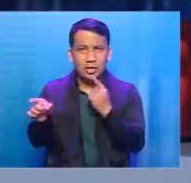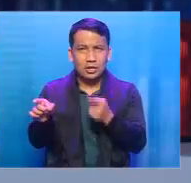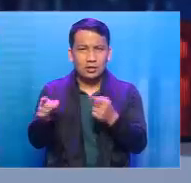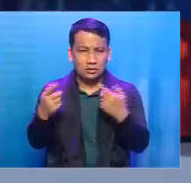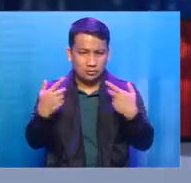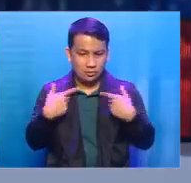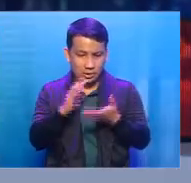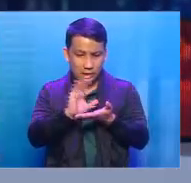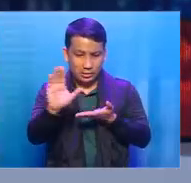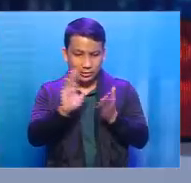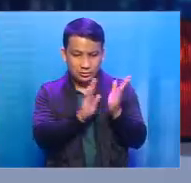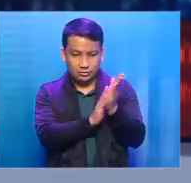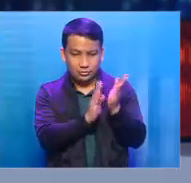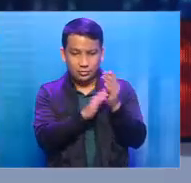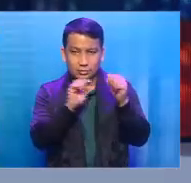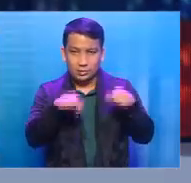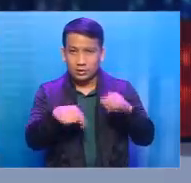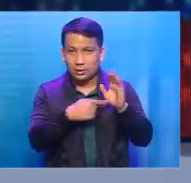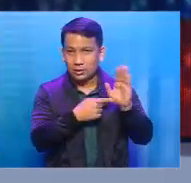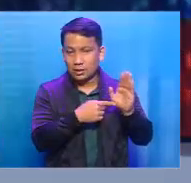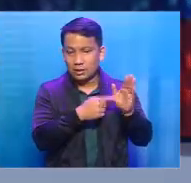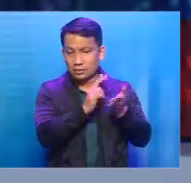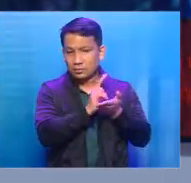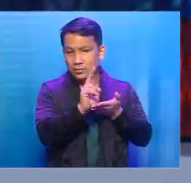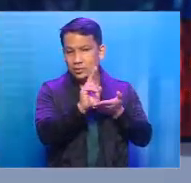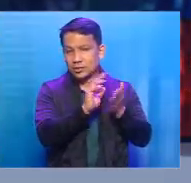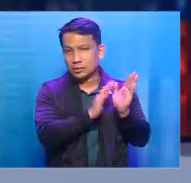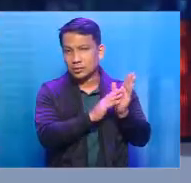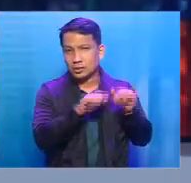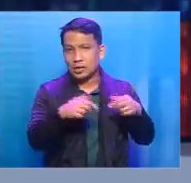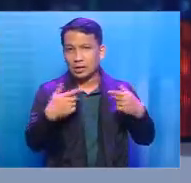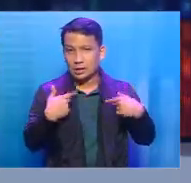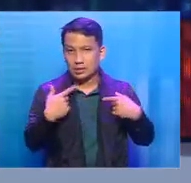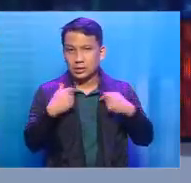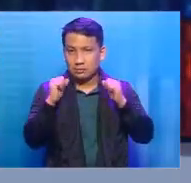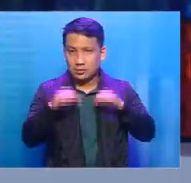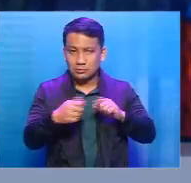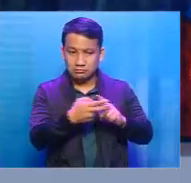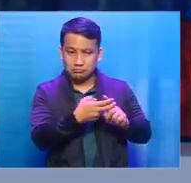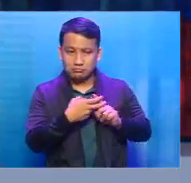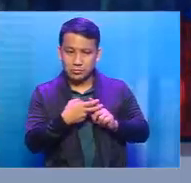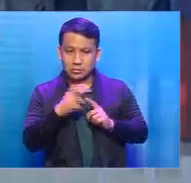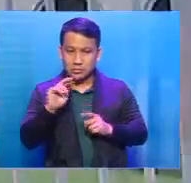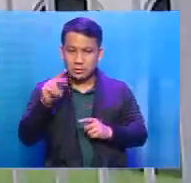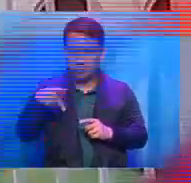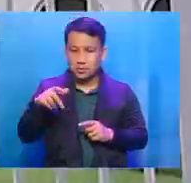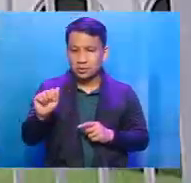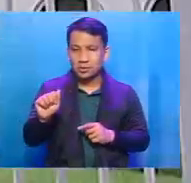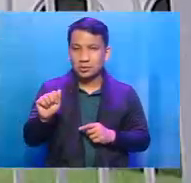ng NPA recruitment. Nasa frontline ng balitang yan, si Camille Samonte.